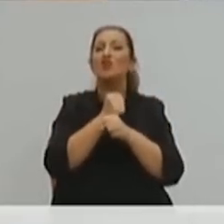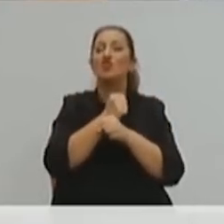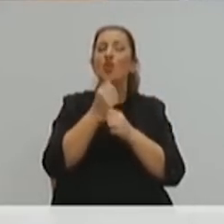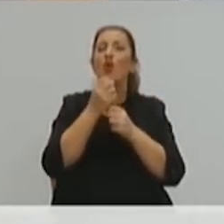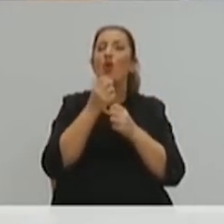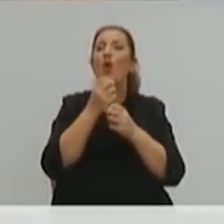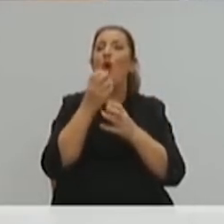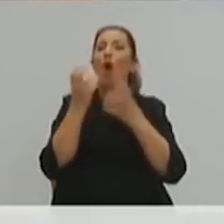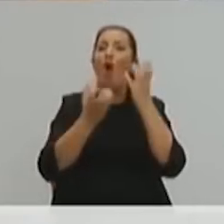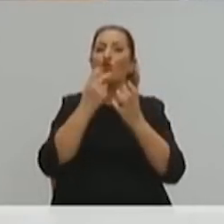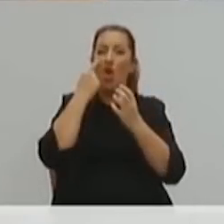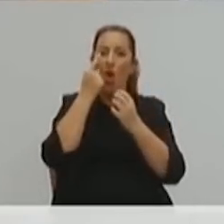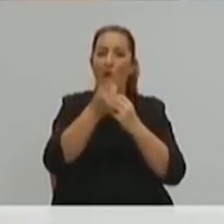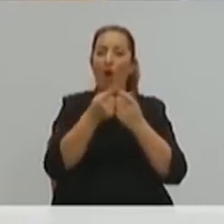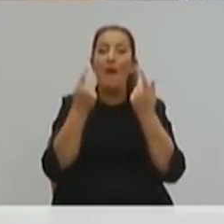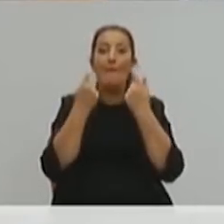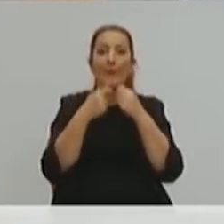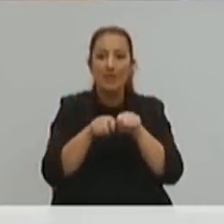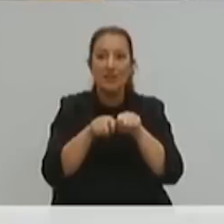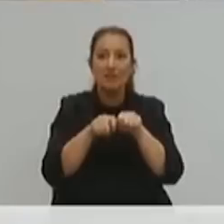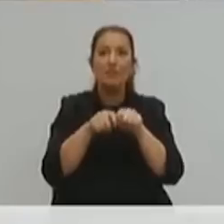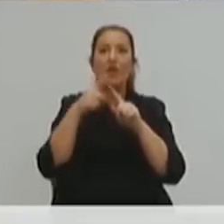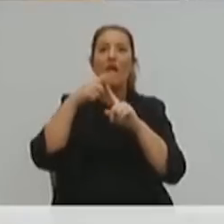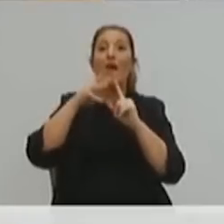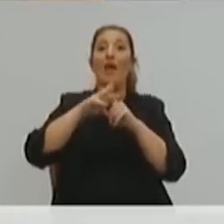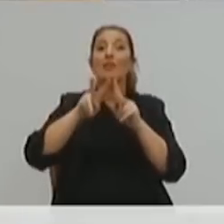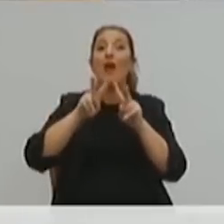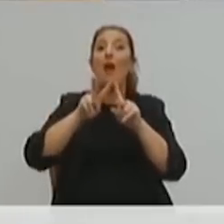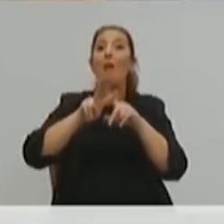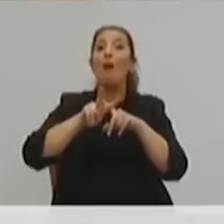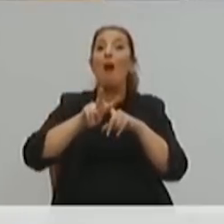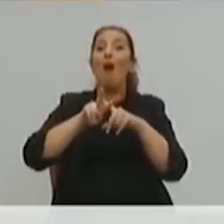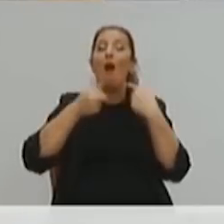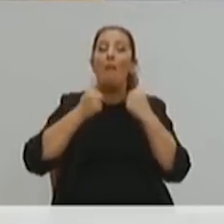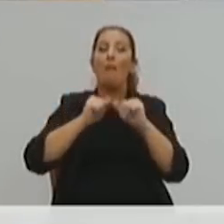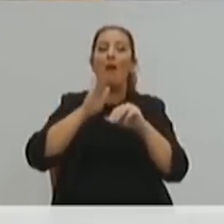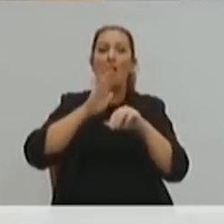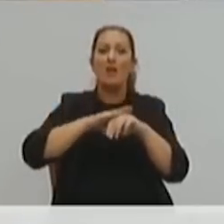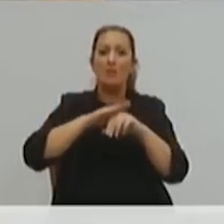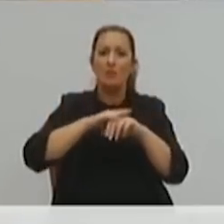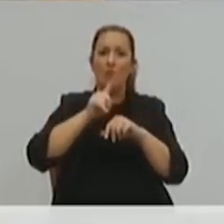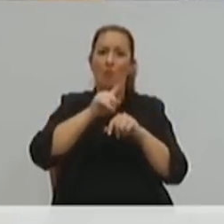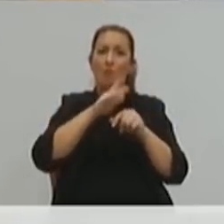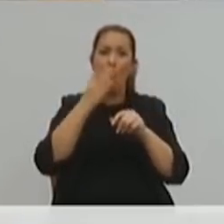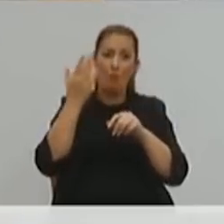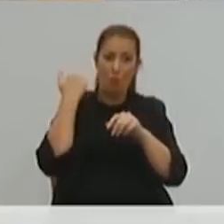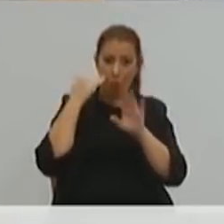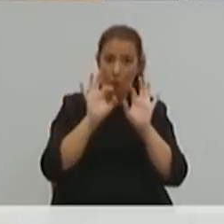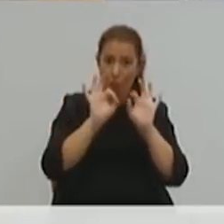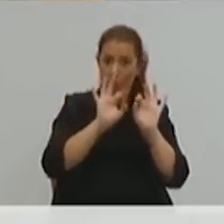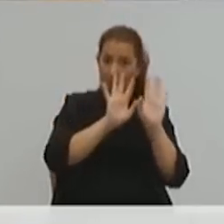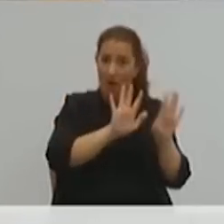Taş ocağı kapatılmış, tema park yapılmış, bunu gündeme geldi. Ne olacaktı, öyle mi kalsaydı?